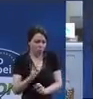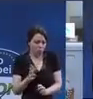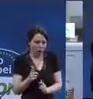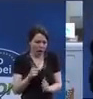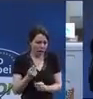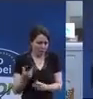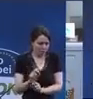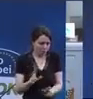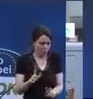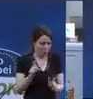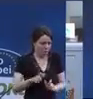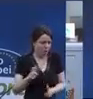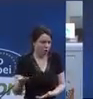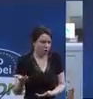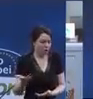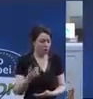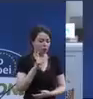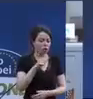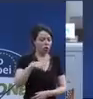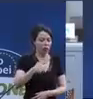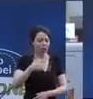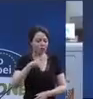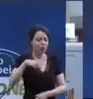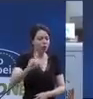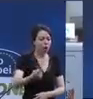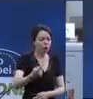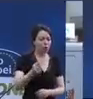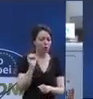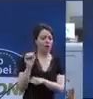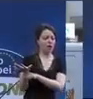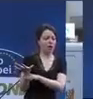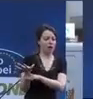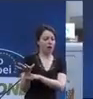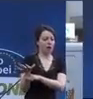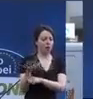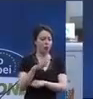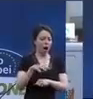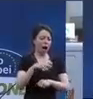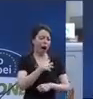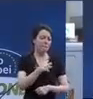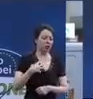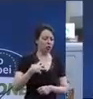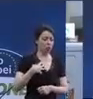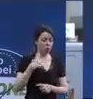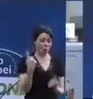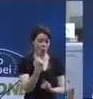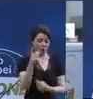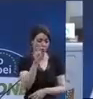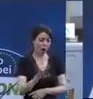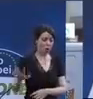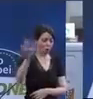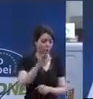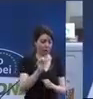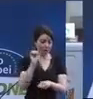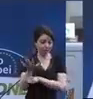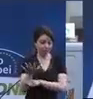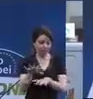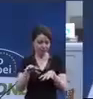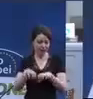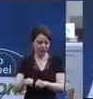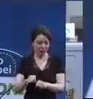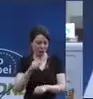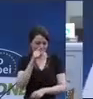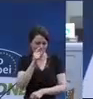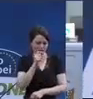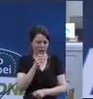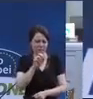armi quando il giorno dopo tre giorni dopo manda il suo Ambasciatore unico tra i paesi europei all'insediamento di Putin Ma